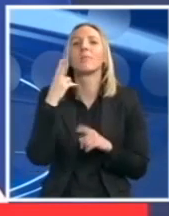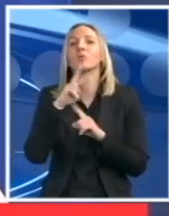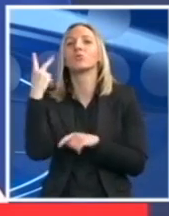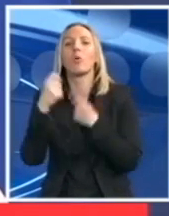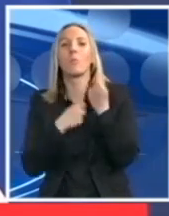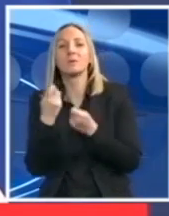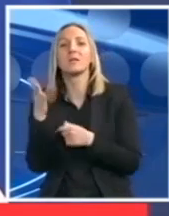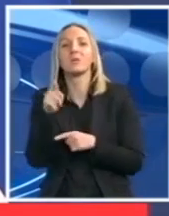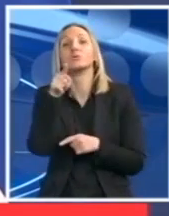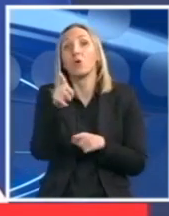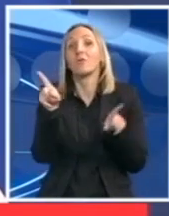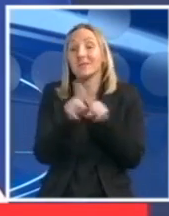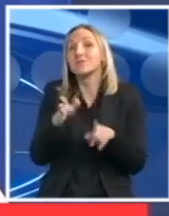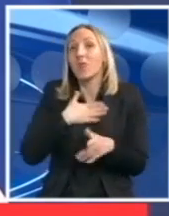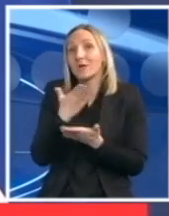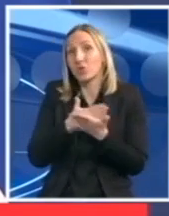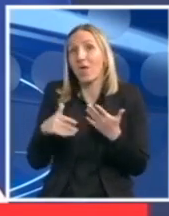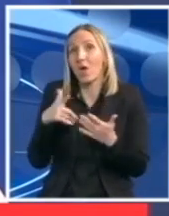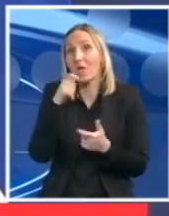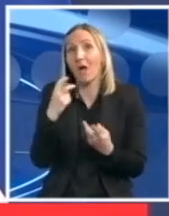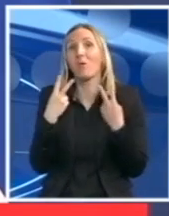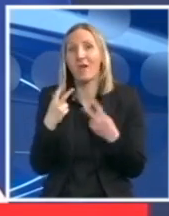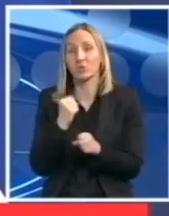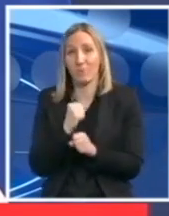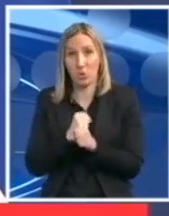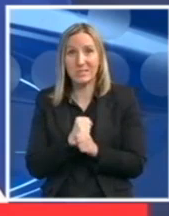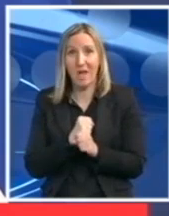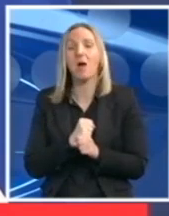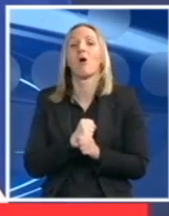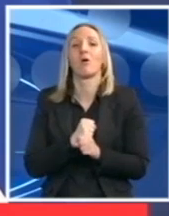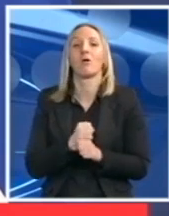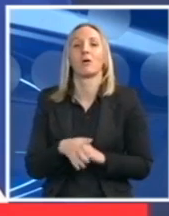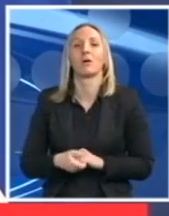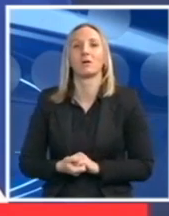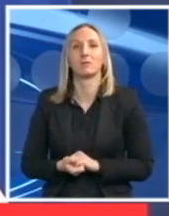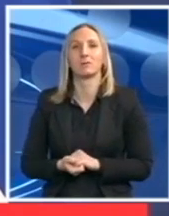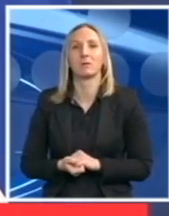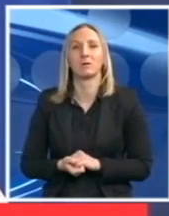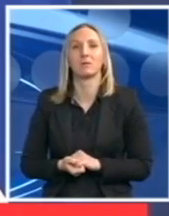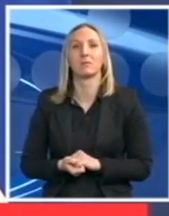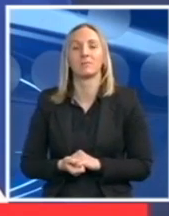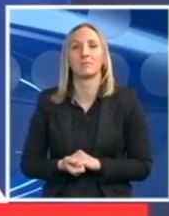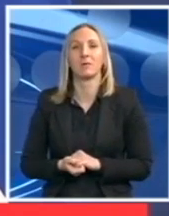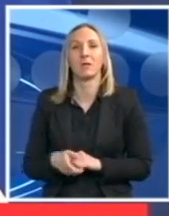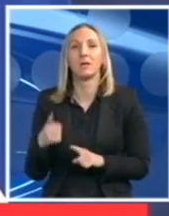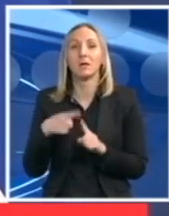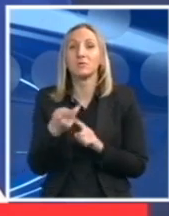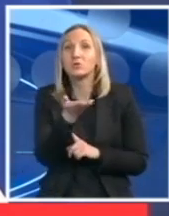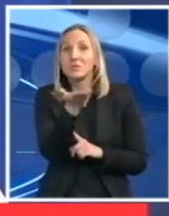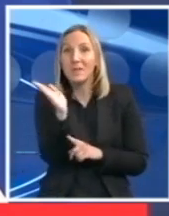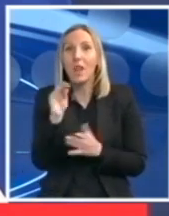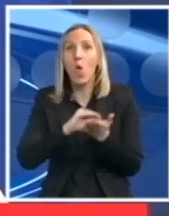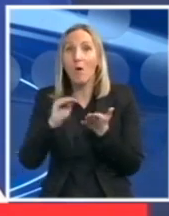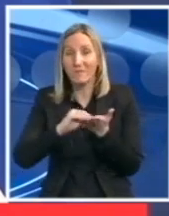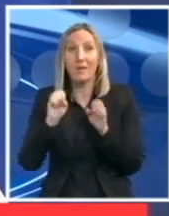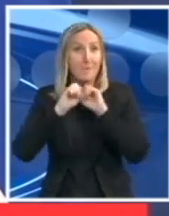je ovo isto naš jako bitan posao i zadatak u toku dana, zato što ste nam vi,